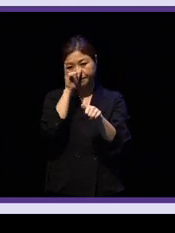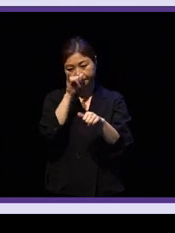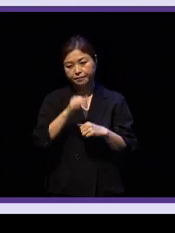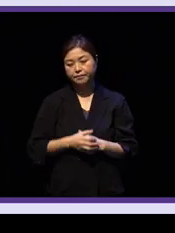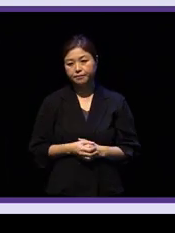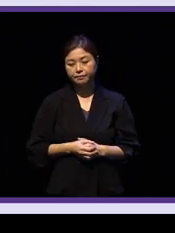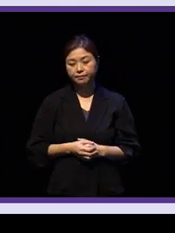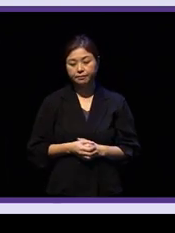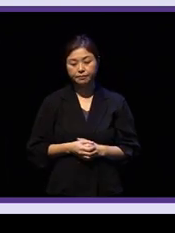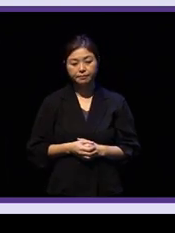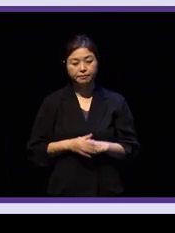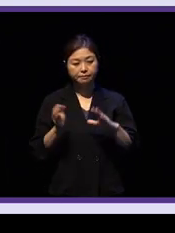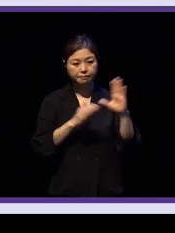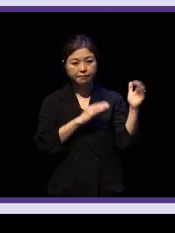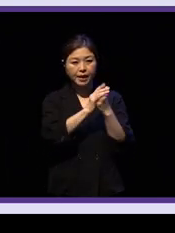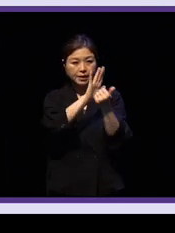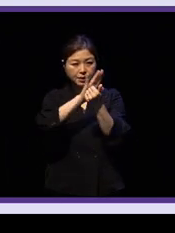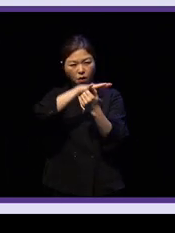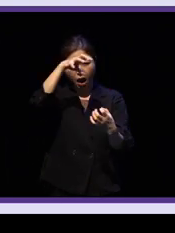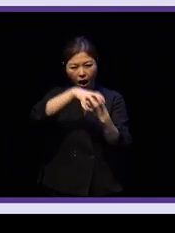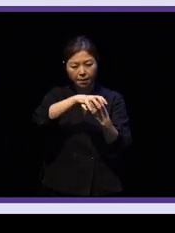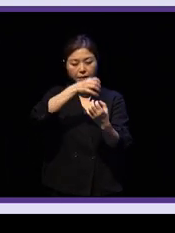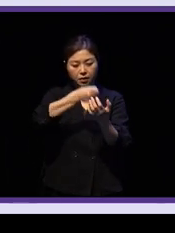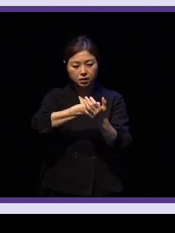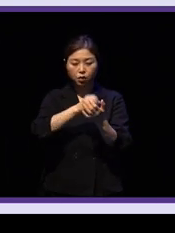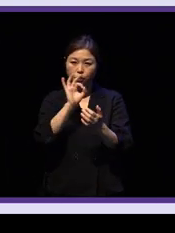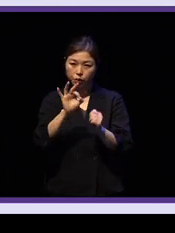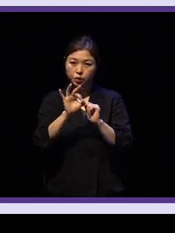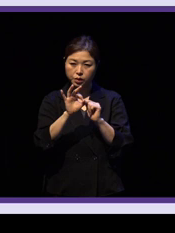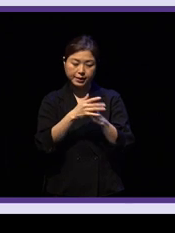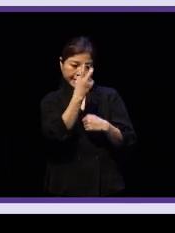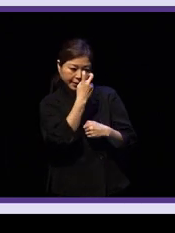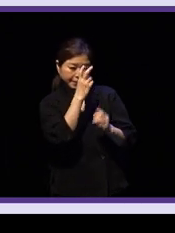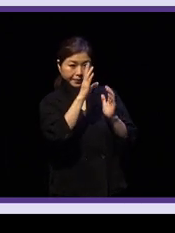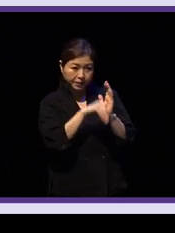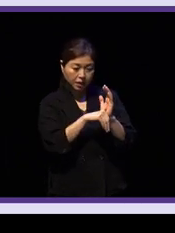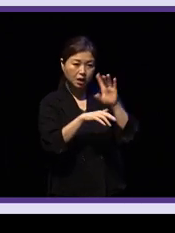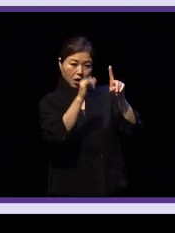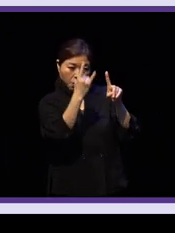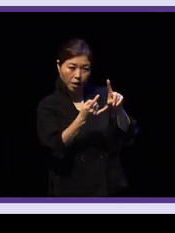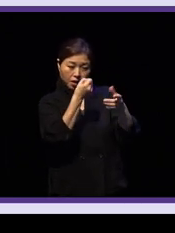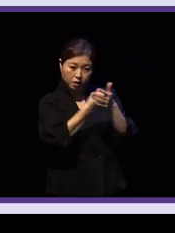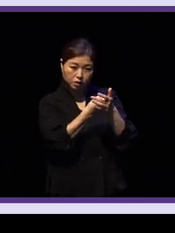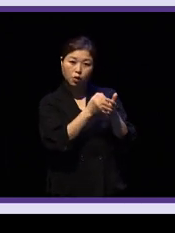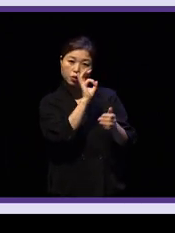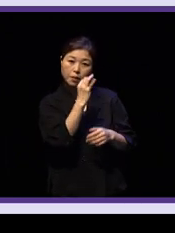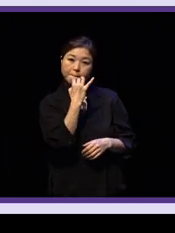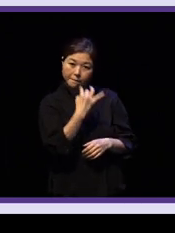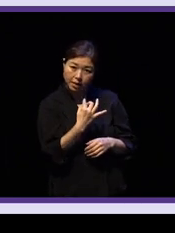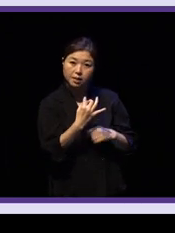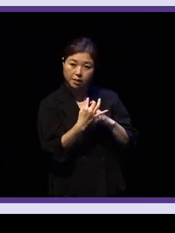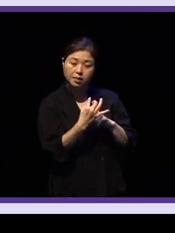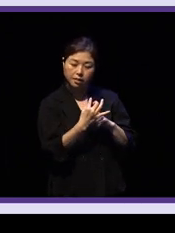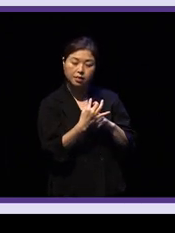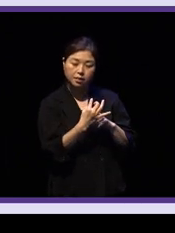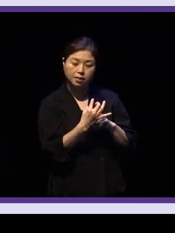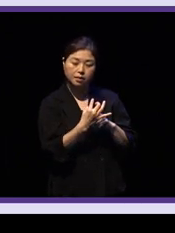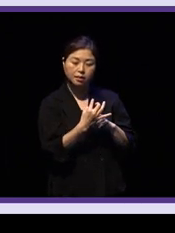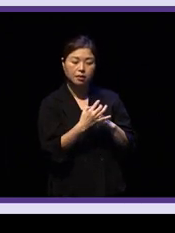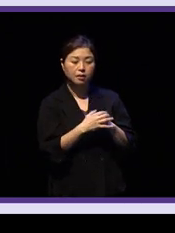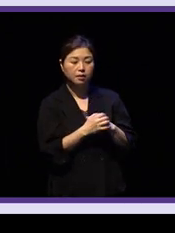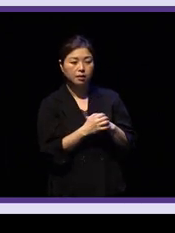하게끔 되어 있고 총 지원 결정액은 저희가 심의 때는 해당 지원 결제만 지원금액만 결정을